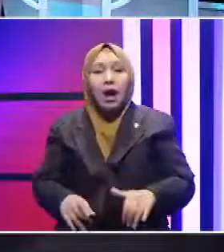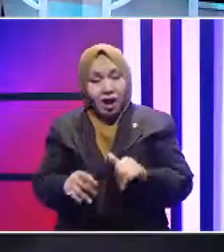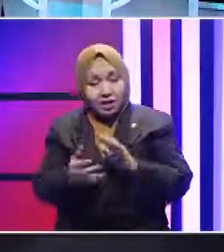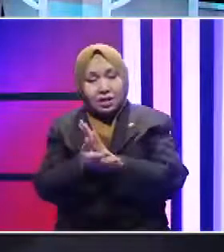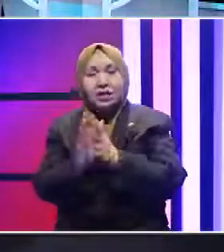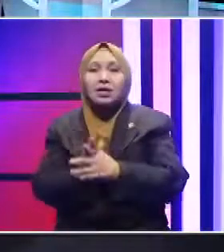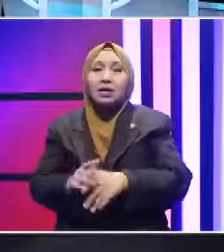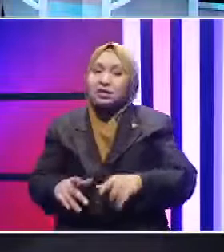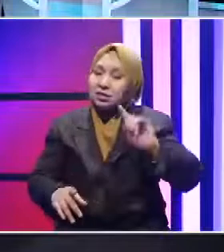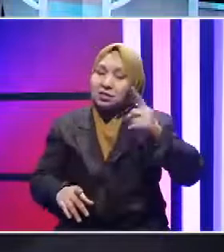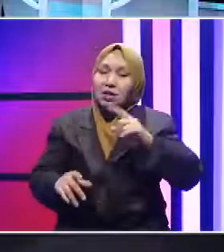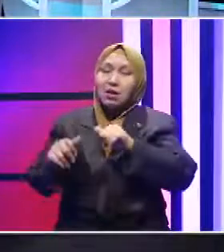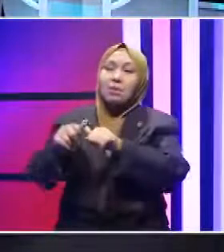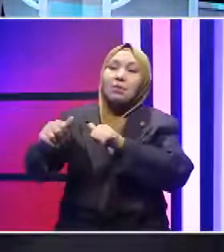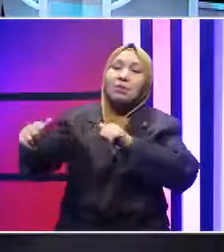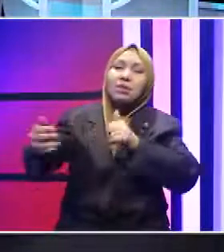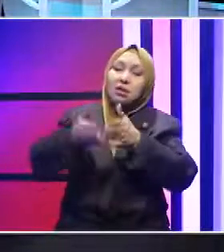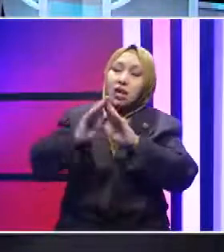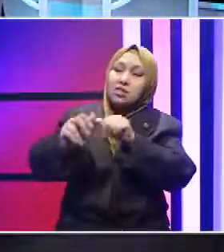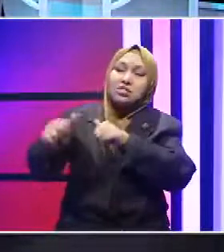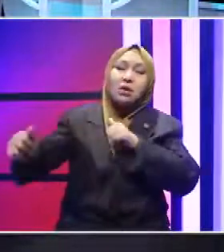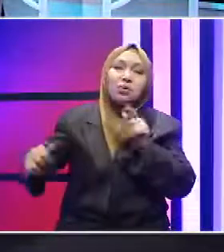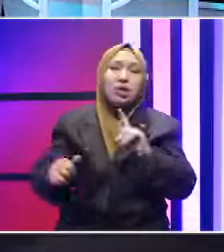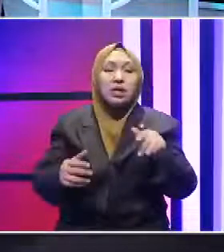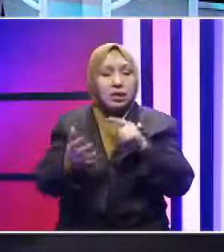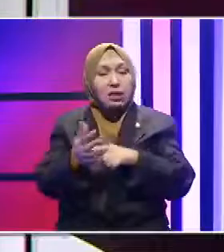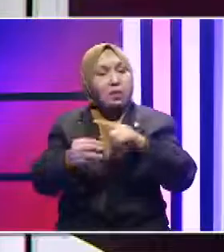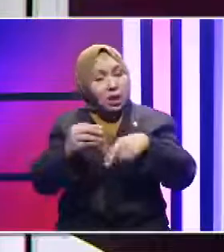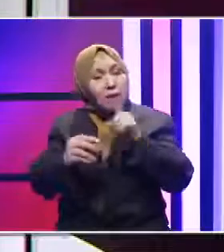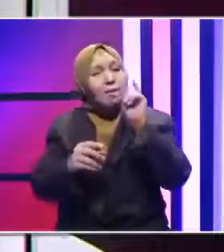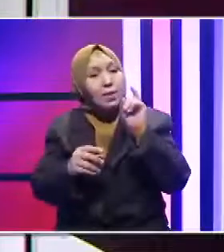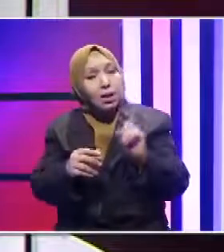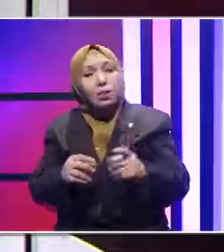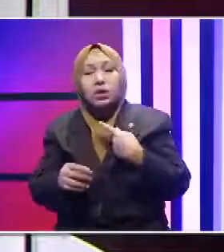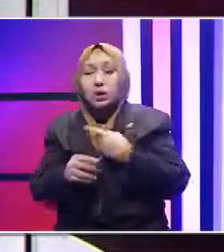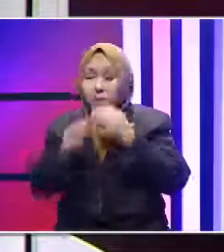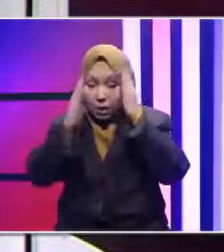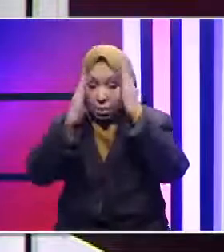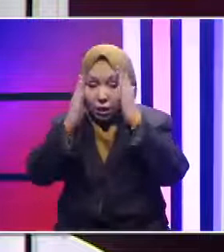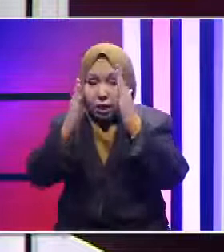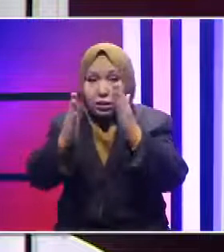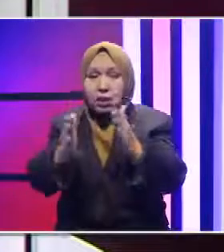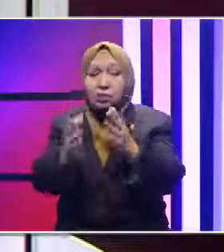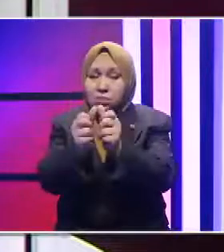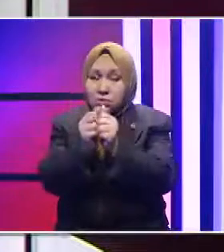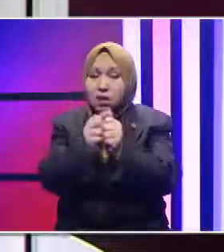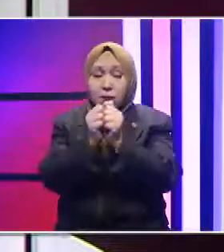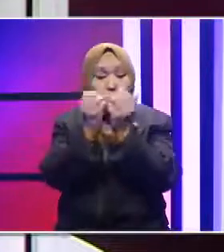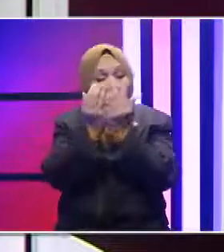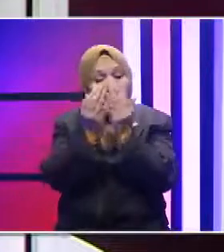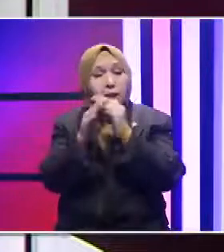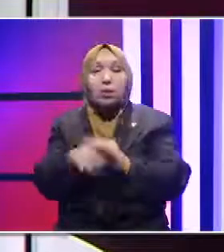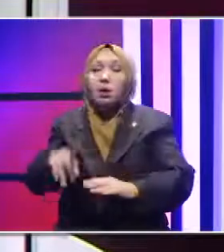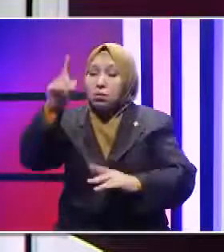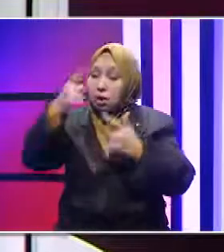Oh. Nauzubillah safas. Itu hati kena jaga sana. Jadi ini perkara yang perlu kita beri perhatian tuan-tuan ya. Kita sama-sama doa pada Allah ya,